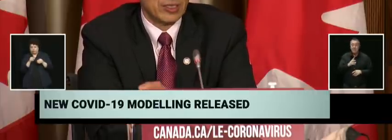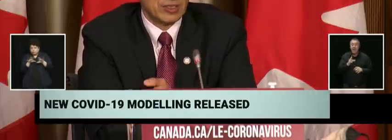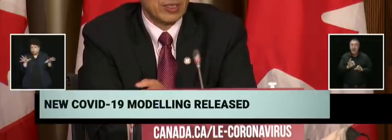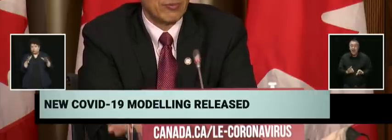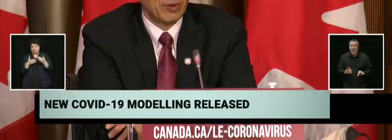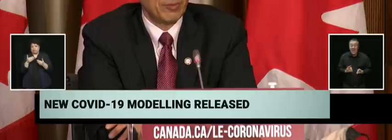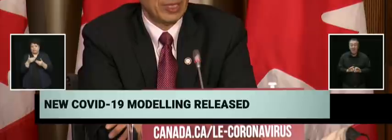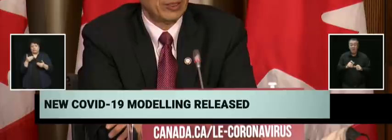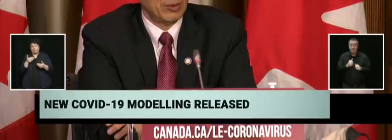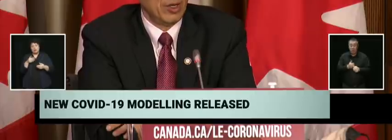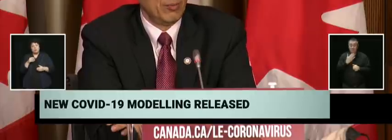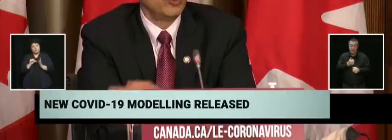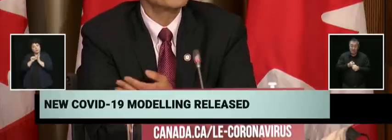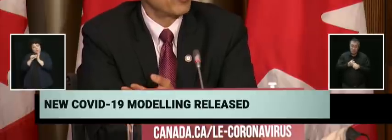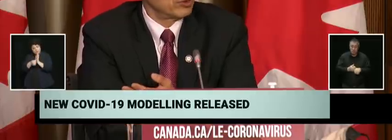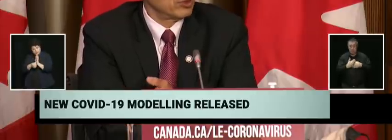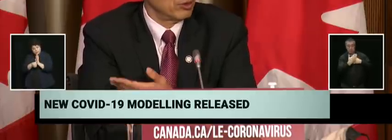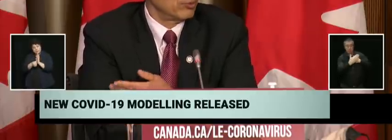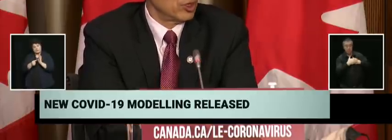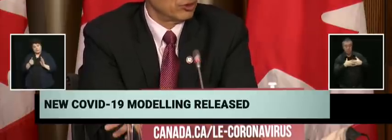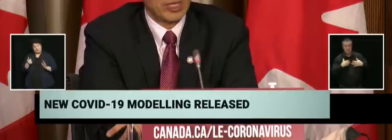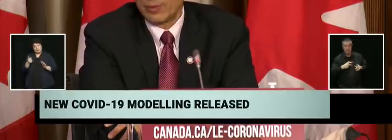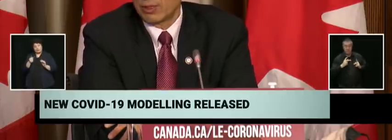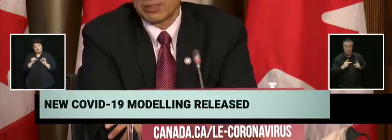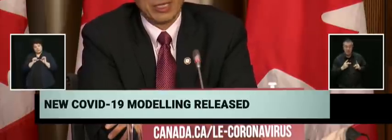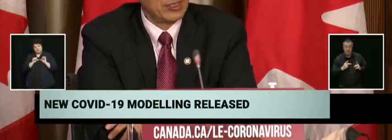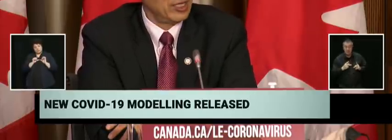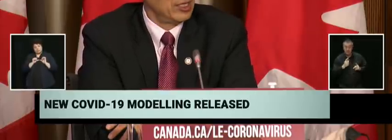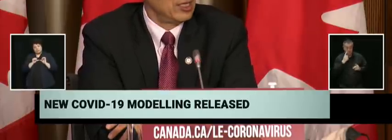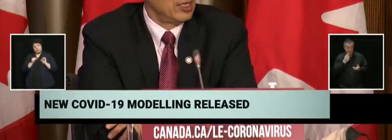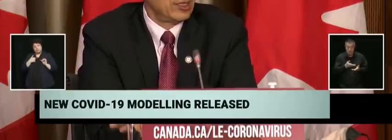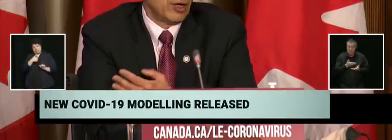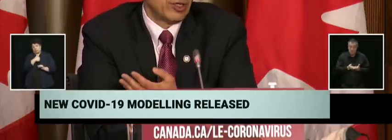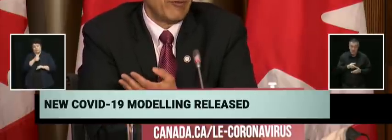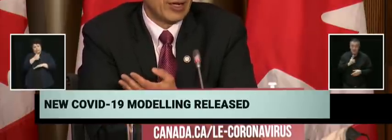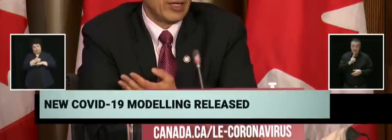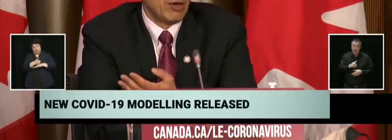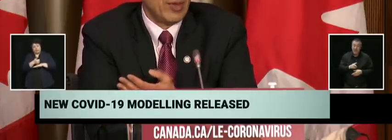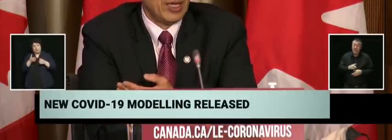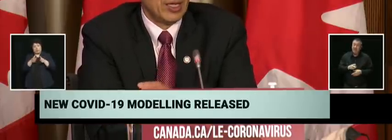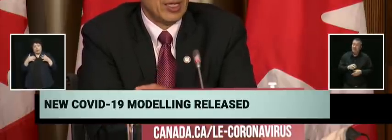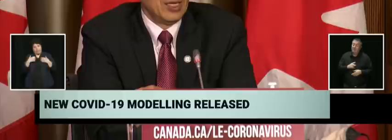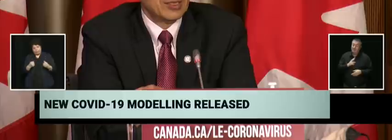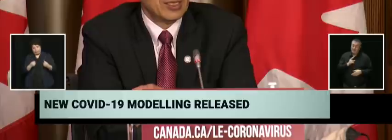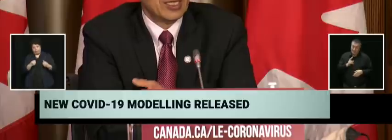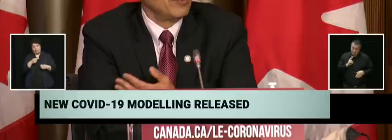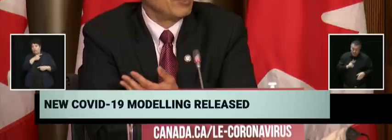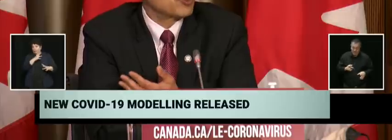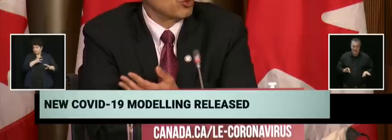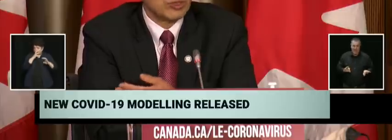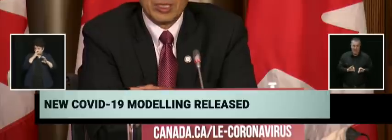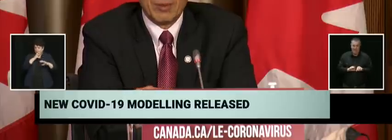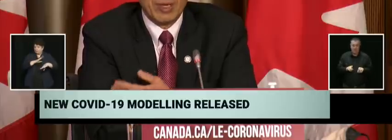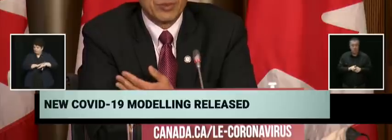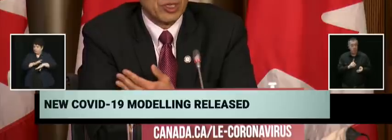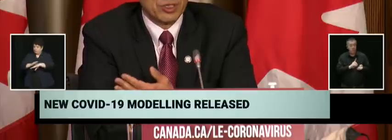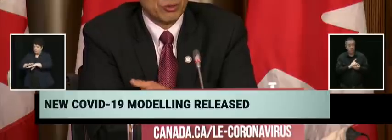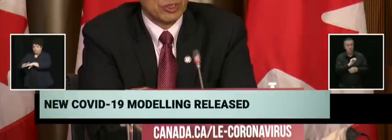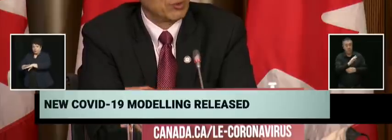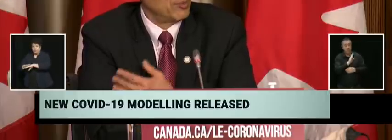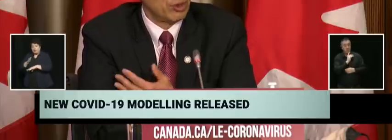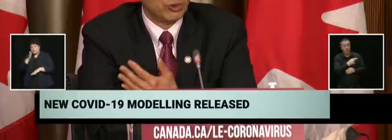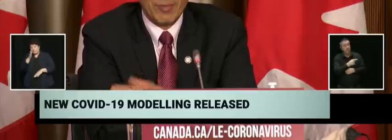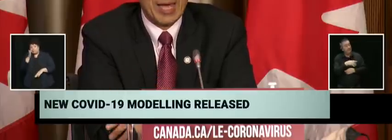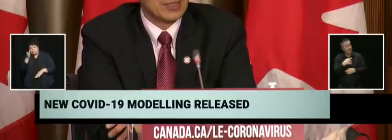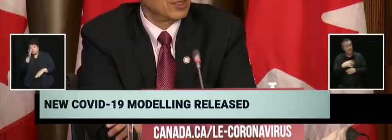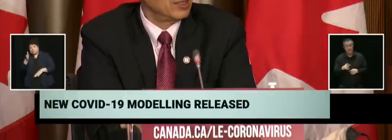C'est peut-être plus important, comme Dr. Tam a constaté, si on a un variant, mais c'est les mêmes choses, c'est les mêmes choses